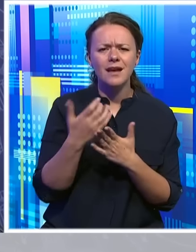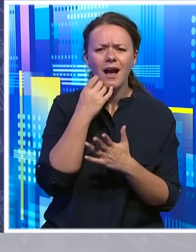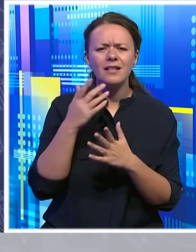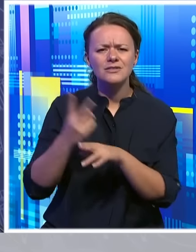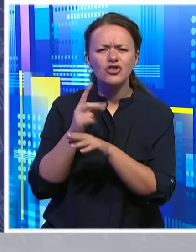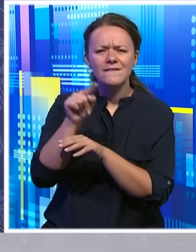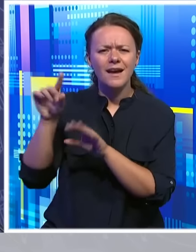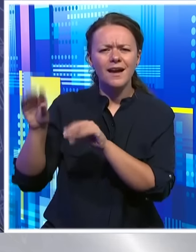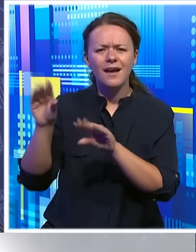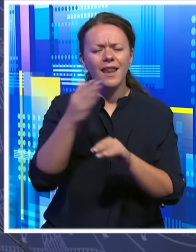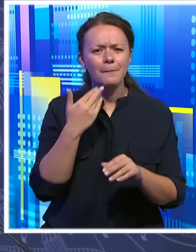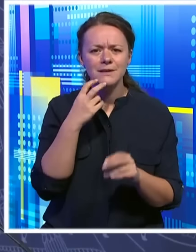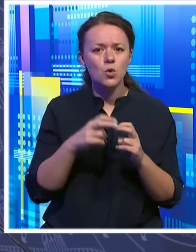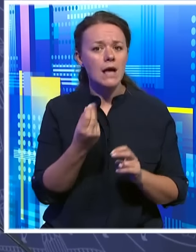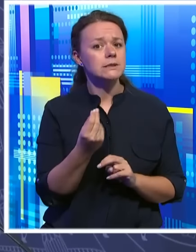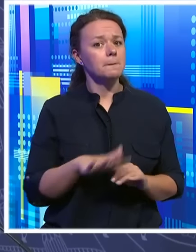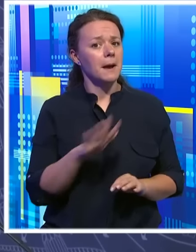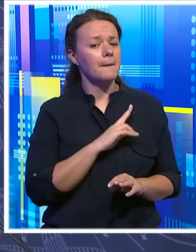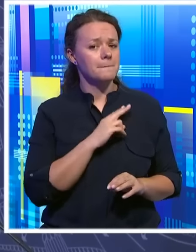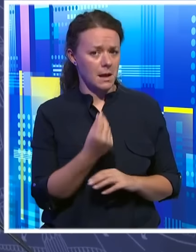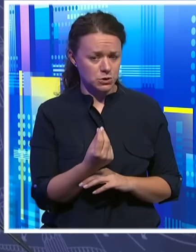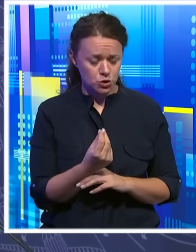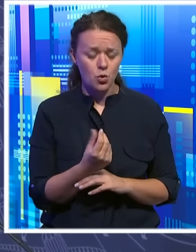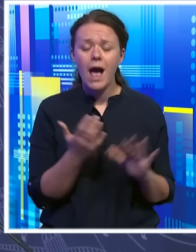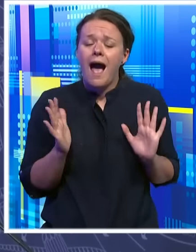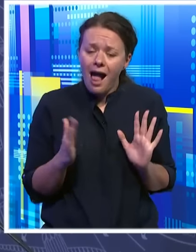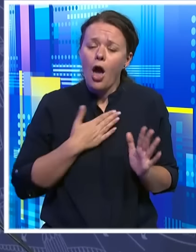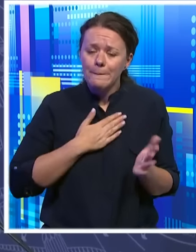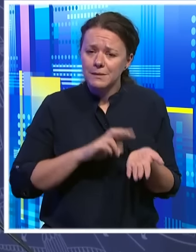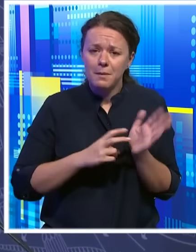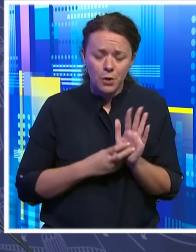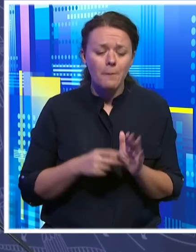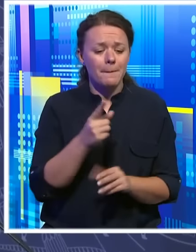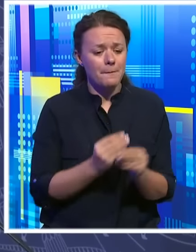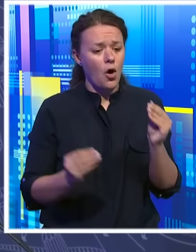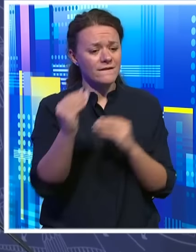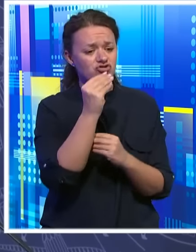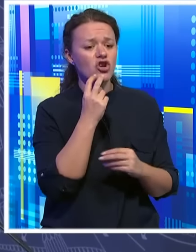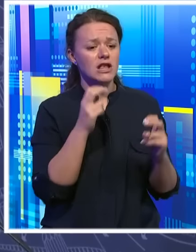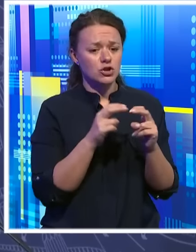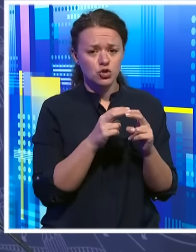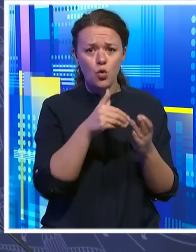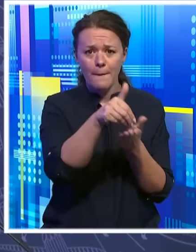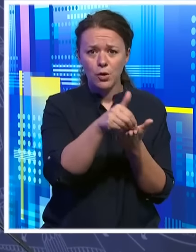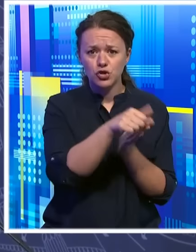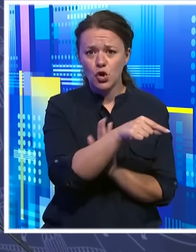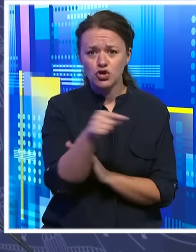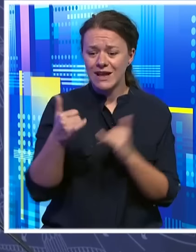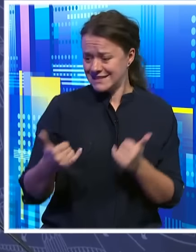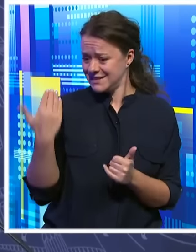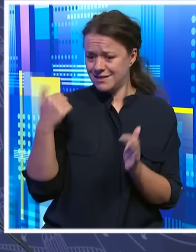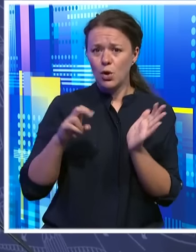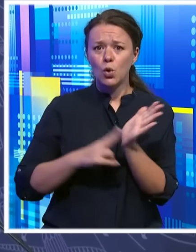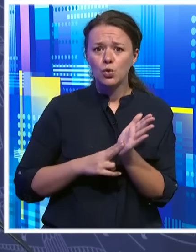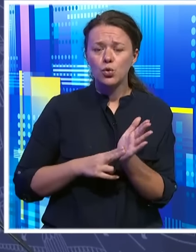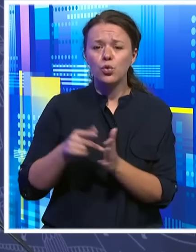ali mi ćemo u skladu sa tim što će se povećavati potrošnja električne energije, neću ni da kukam, ni da govorim da nam je sad potrošnja u junu postala